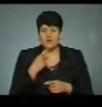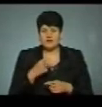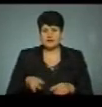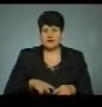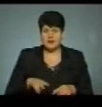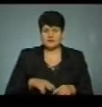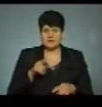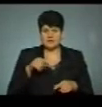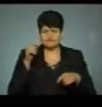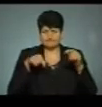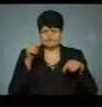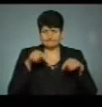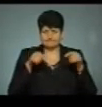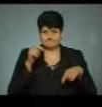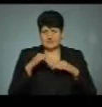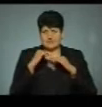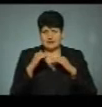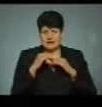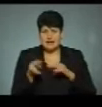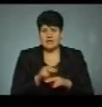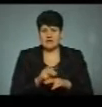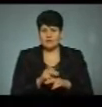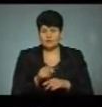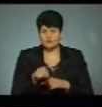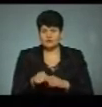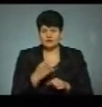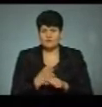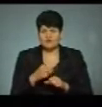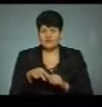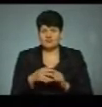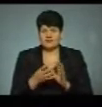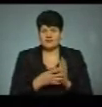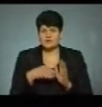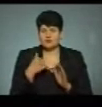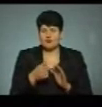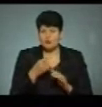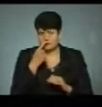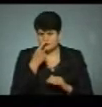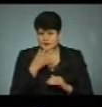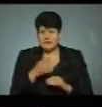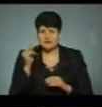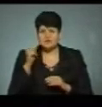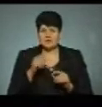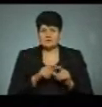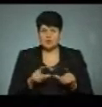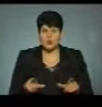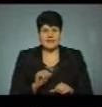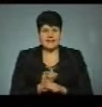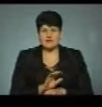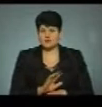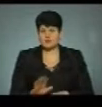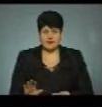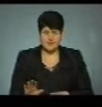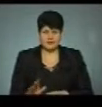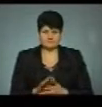Потурая, там протікає стеля. Ремонт у цих роздягальнях зробили у 2019 році. Навчання у школі не зупиняли.